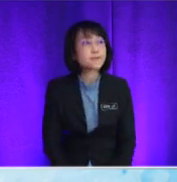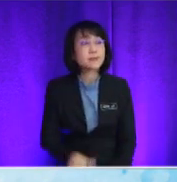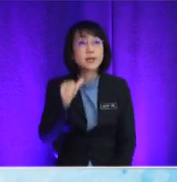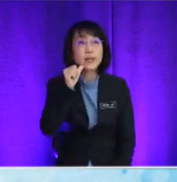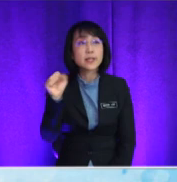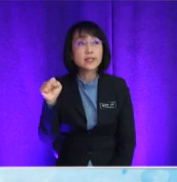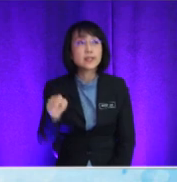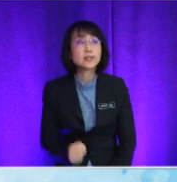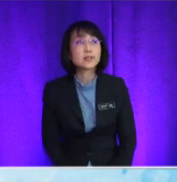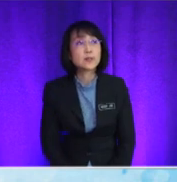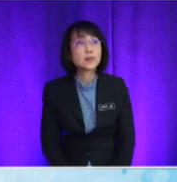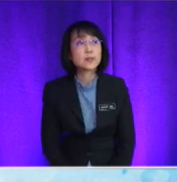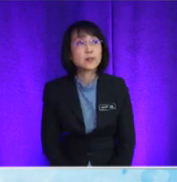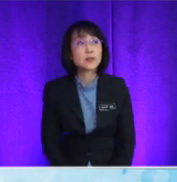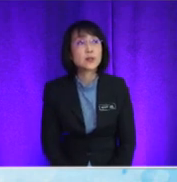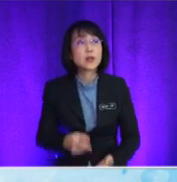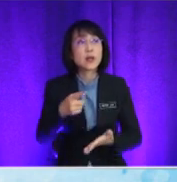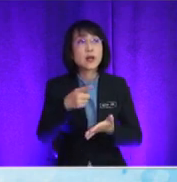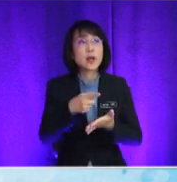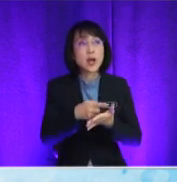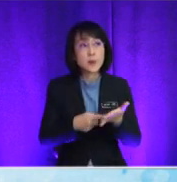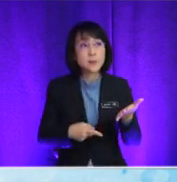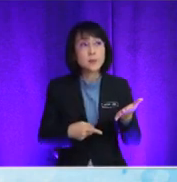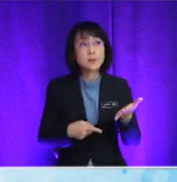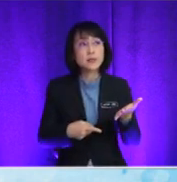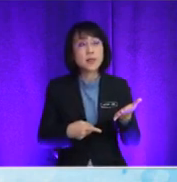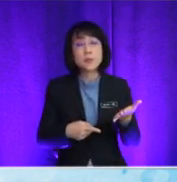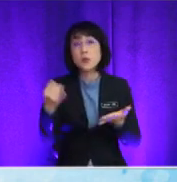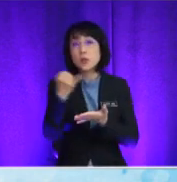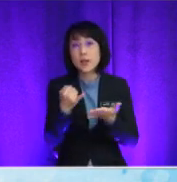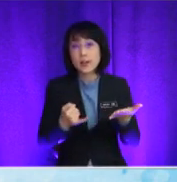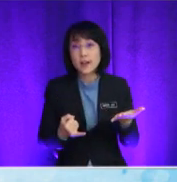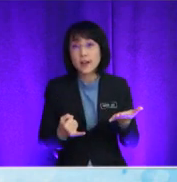apa yang kita perlu langkah Ila topi chef